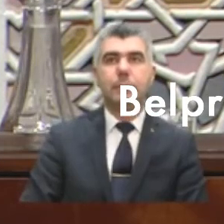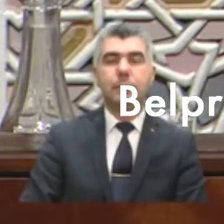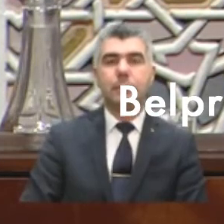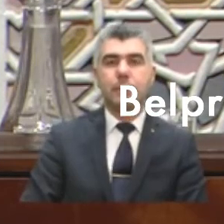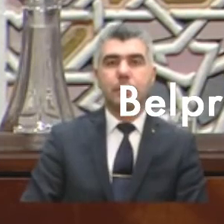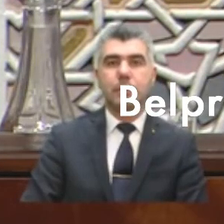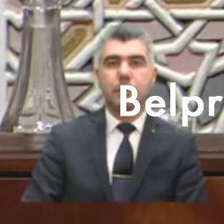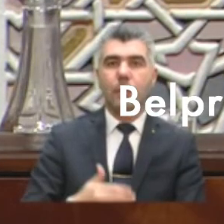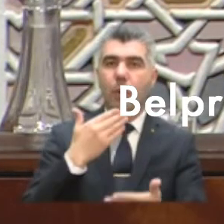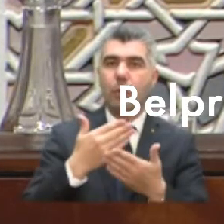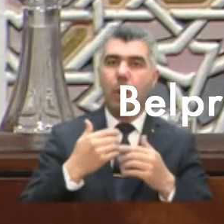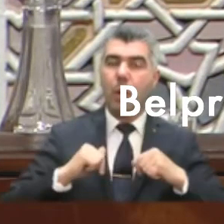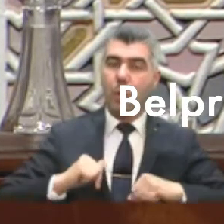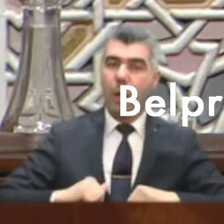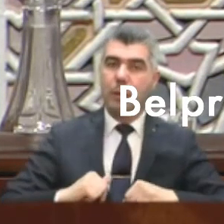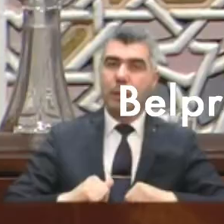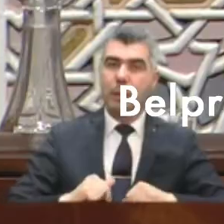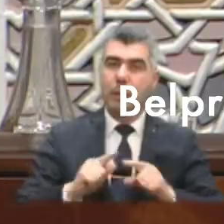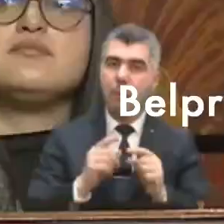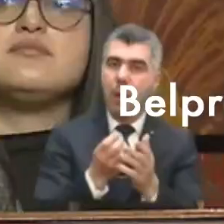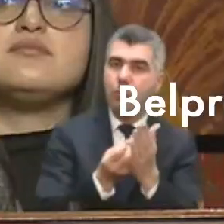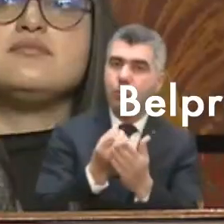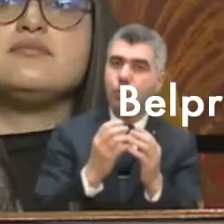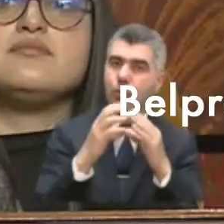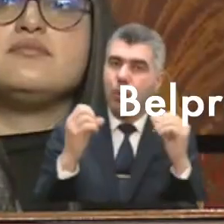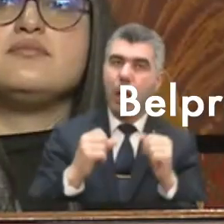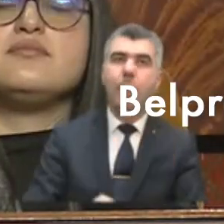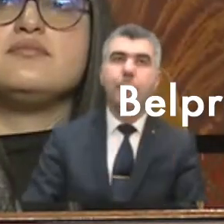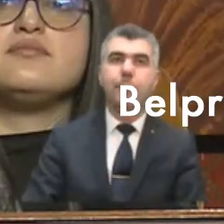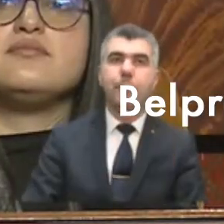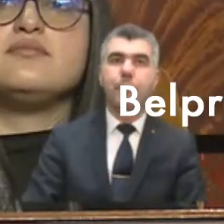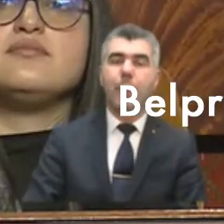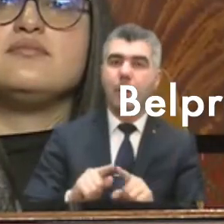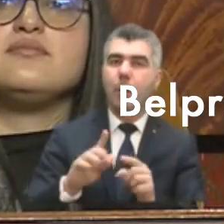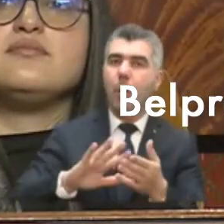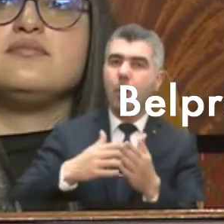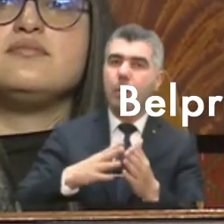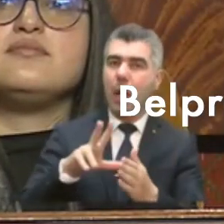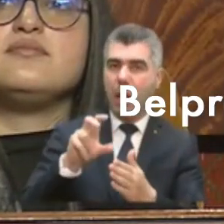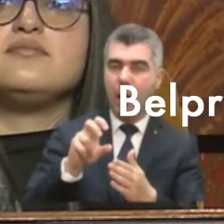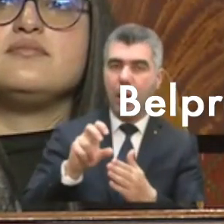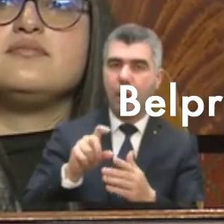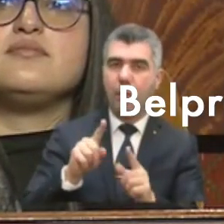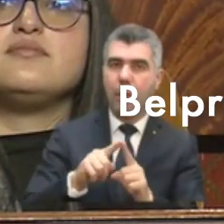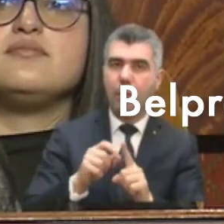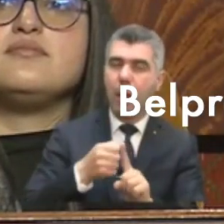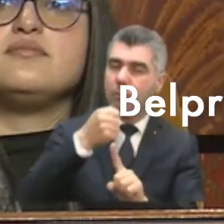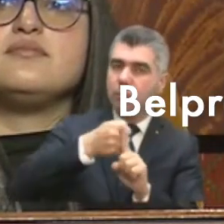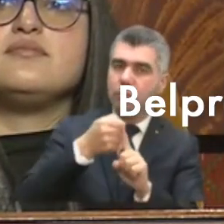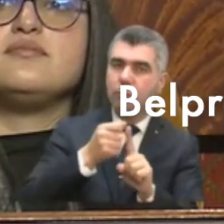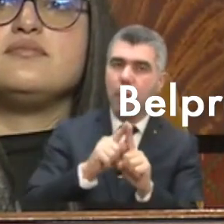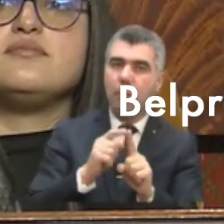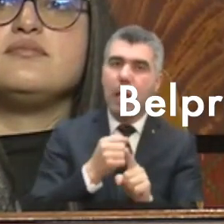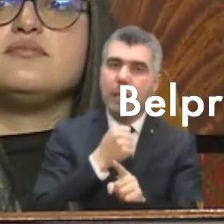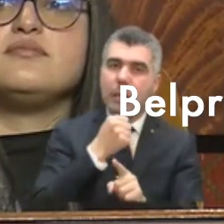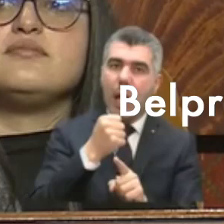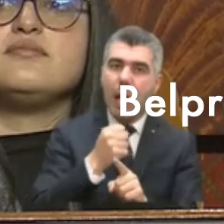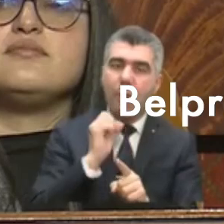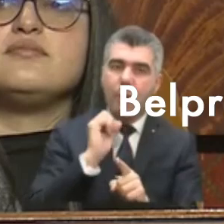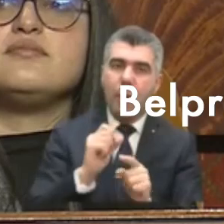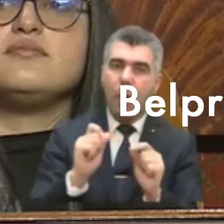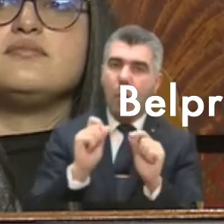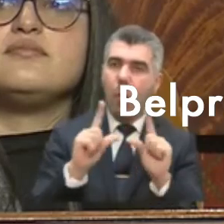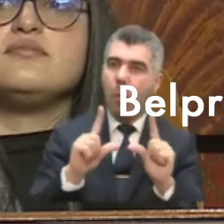شكرا سيد الوزير على هذه المعطيات. في الحقيقة كلنا كنعرفوا والأدوار الكبيرة التي يقوم بها للصحفيين من أجل تنوير الرأي